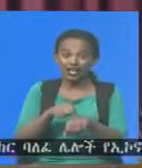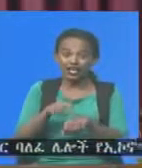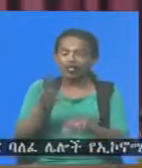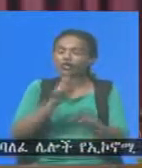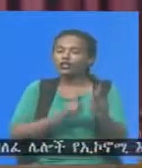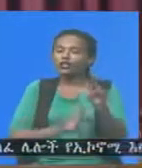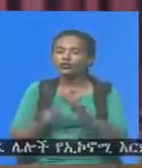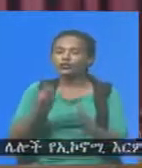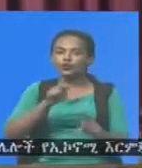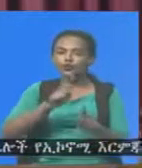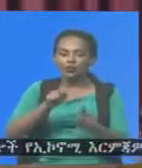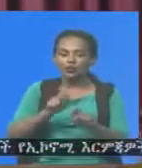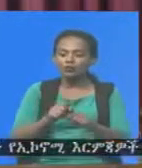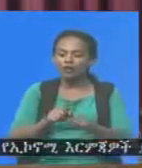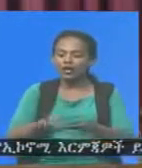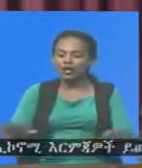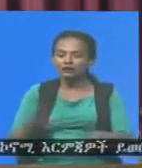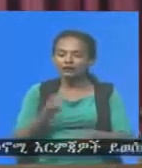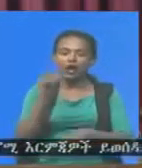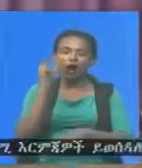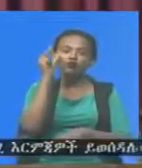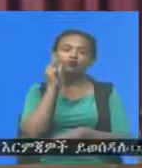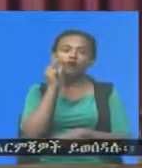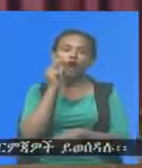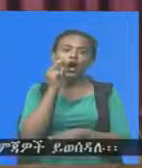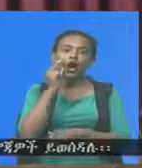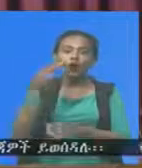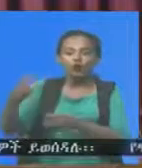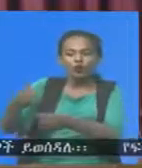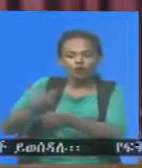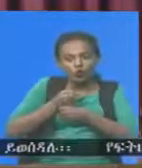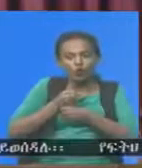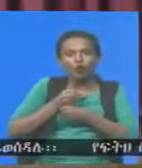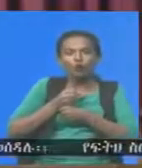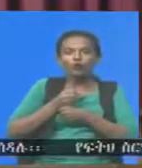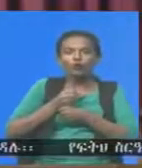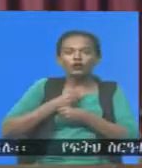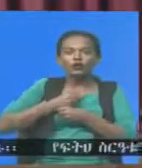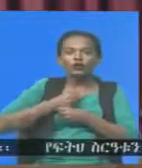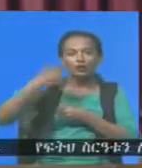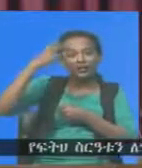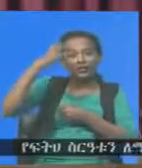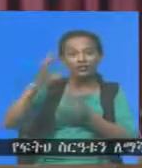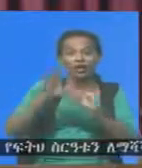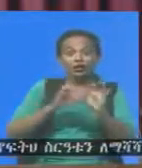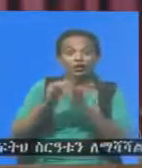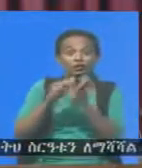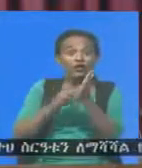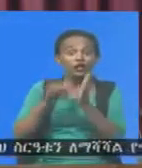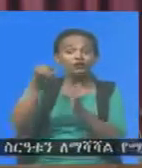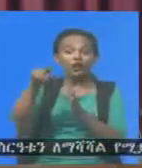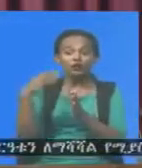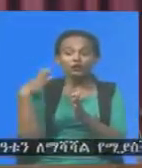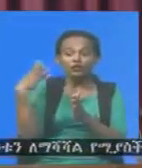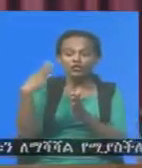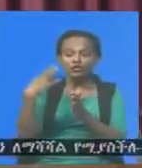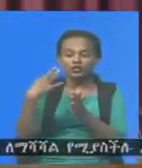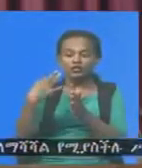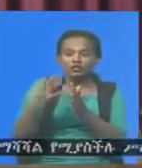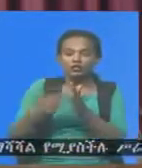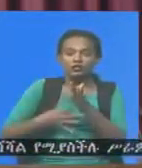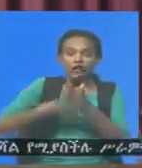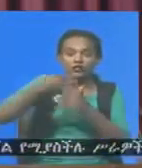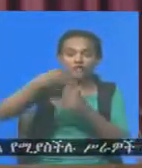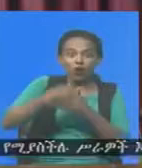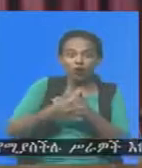የህዝቡን መሬትና ቡና ወርሶ የመንግስት ያደረገው ስርዓት ያን ሀብት ወደ ግል ሲያዘዋውር በሺ